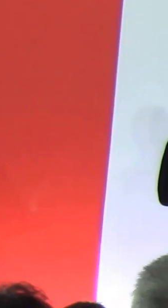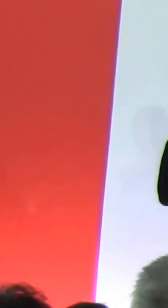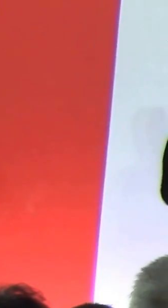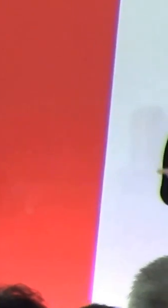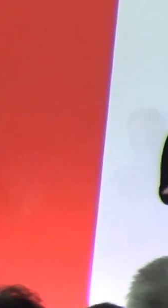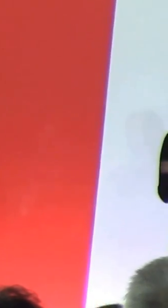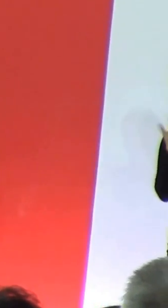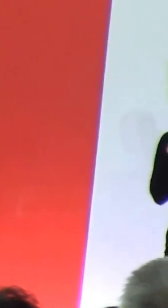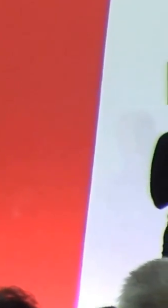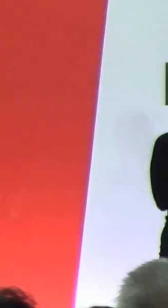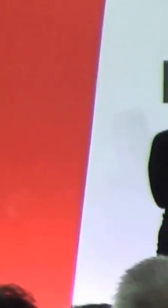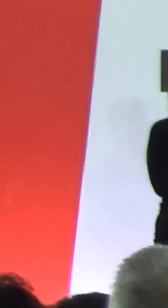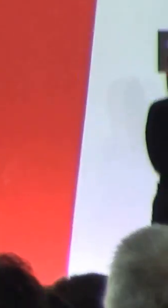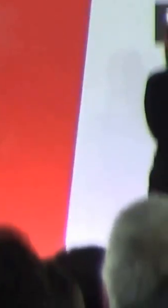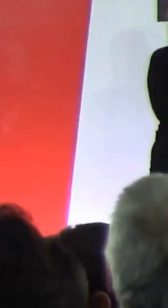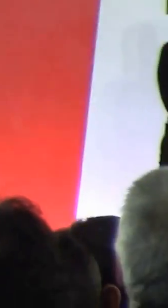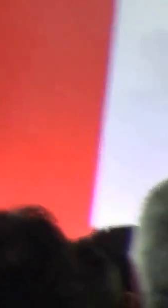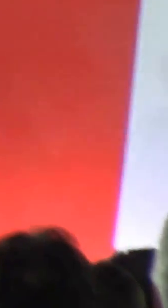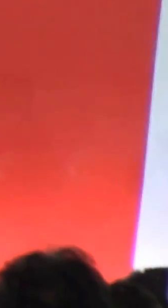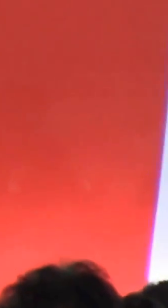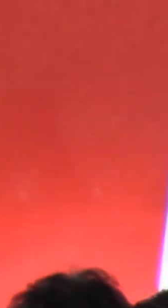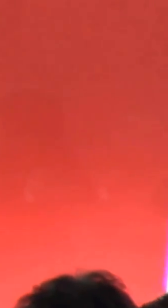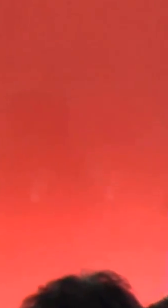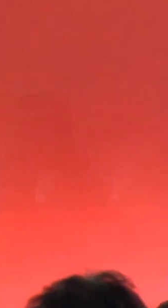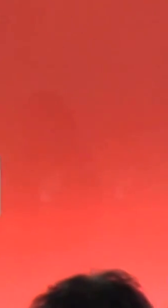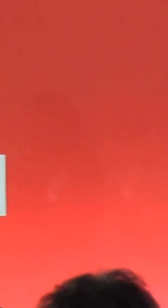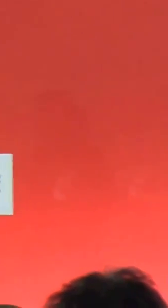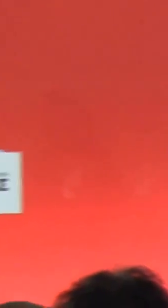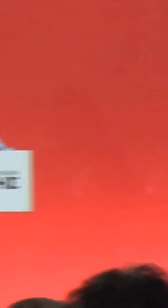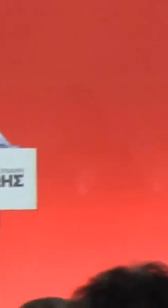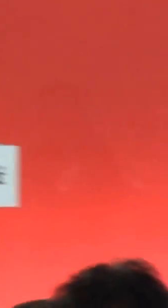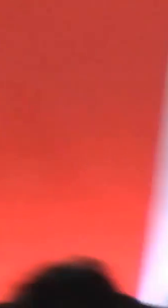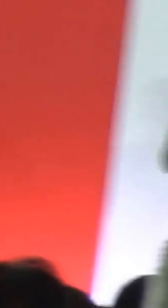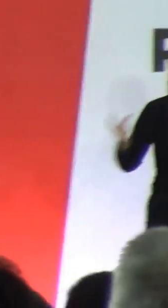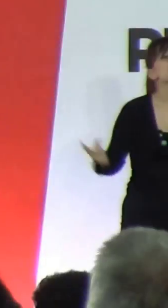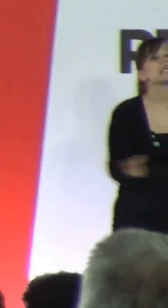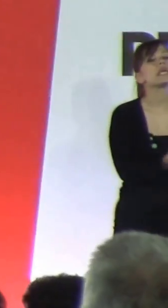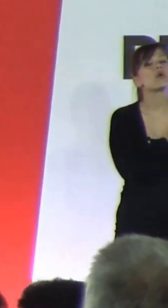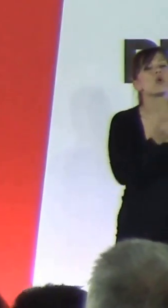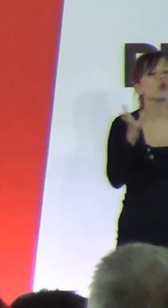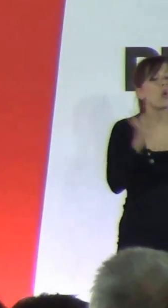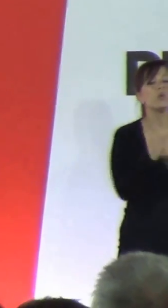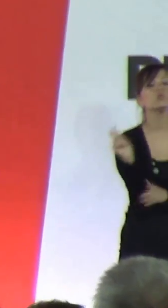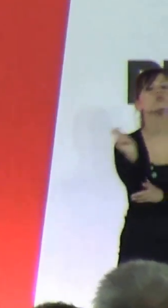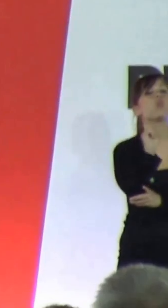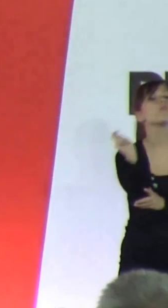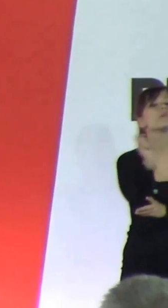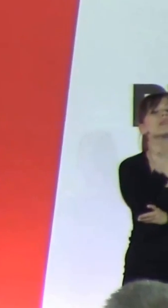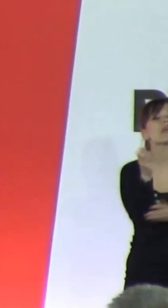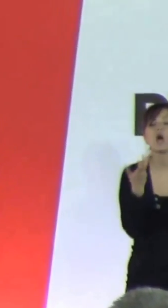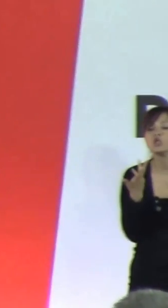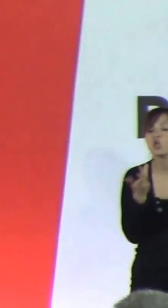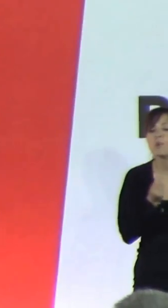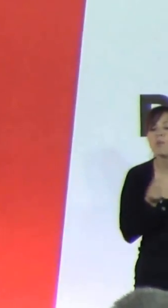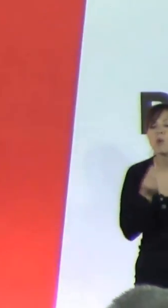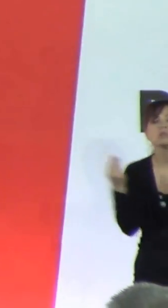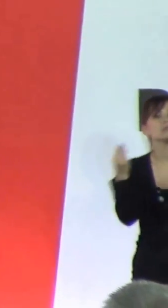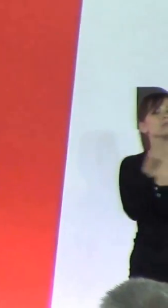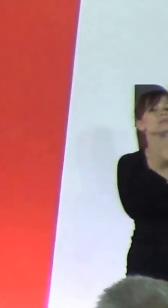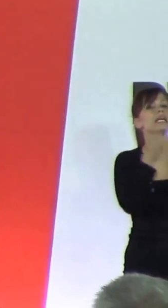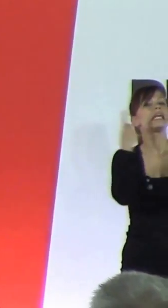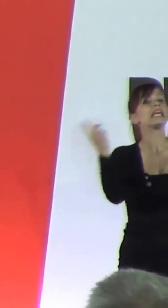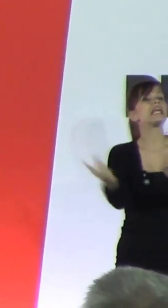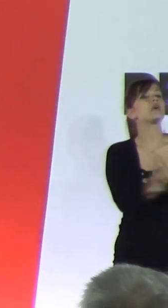δίκαιο, οικονομικό και οικολογικό σύστημα διαχείρισης των απορριμμάτων. Της